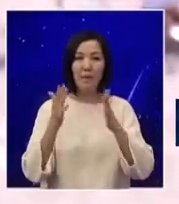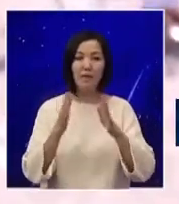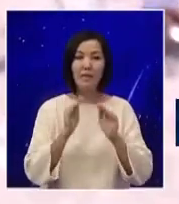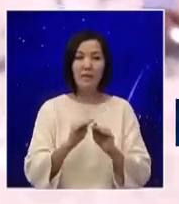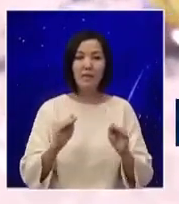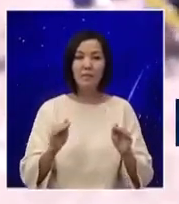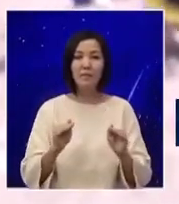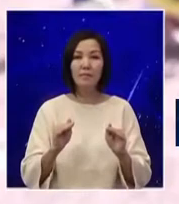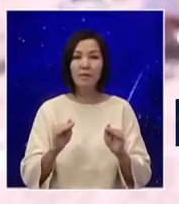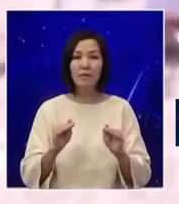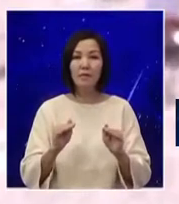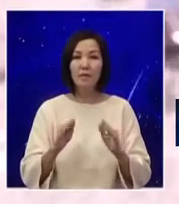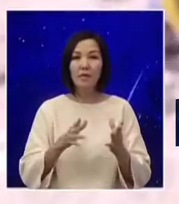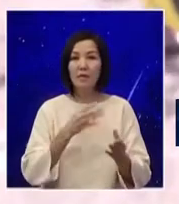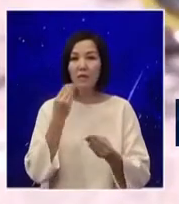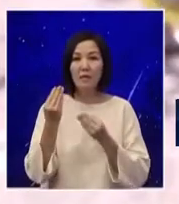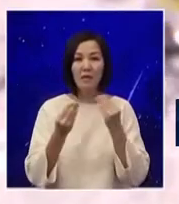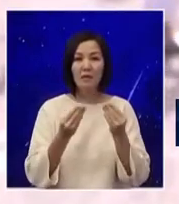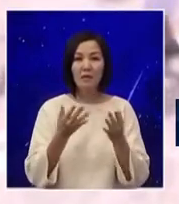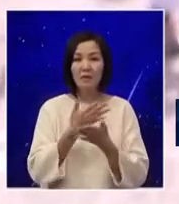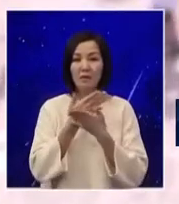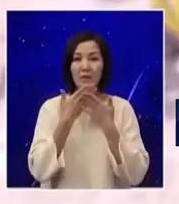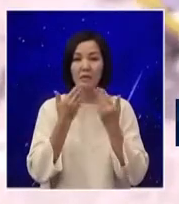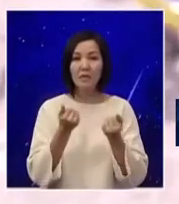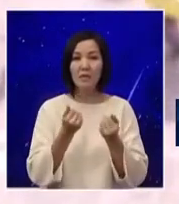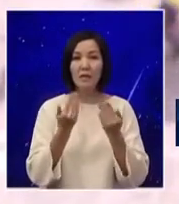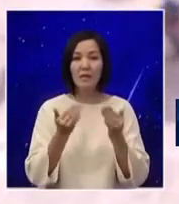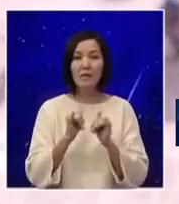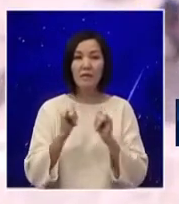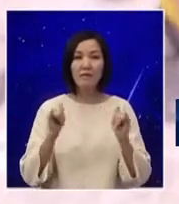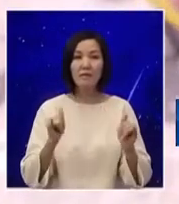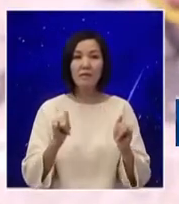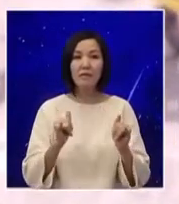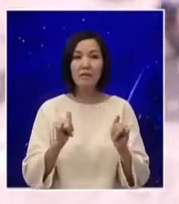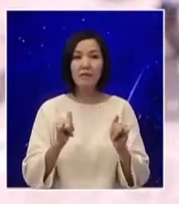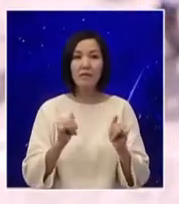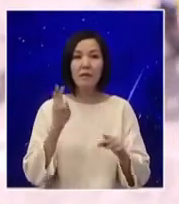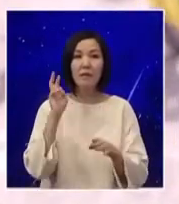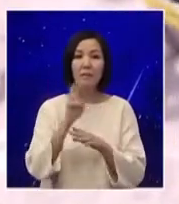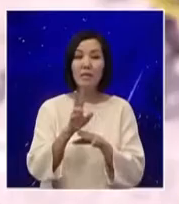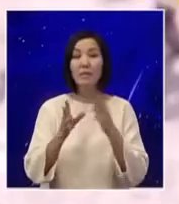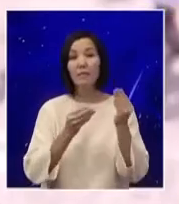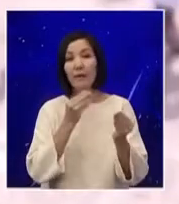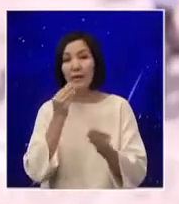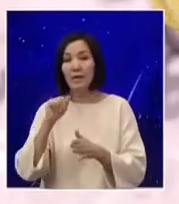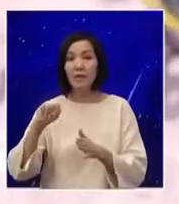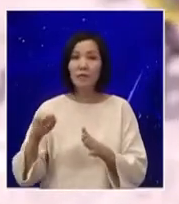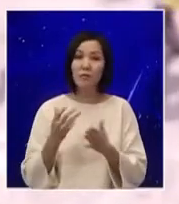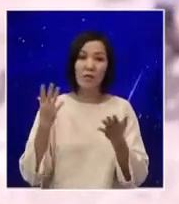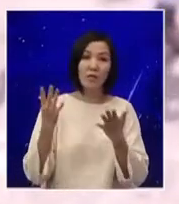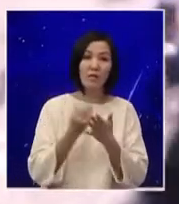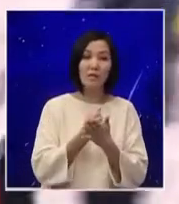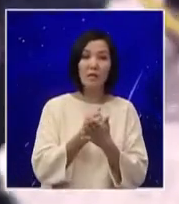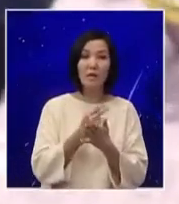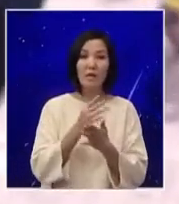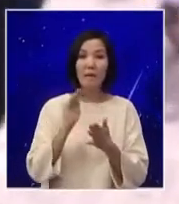некуда было выходить до этого а это развитие им теперь есть куда прийти поиграете у меня младшая дочка ей 2 года